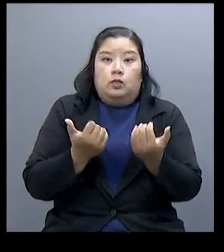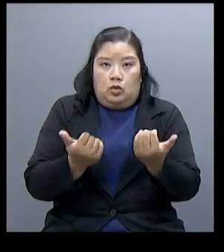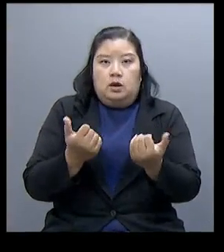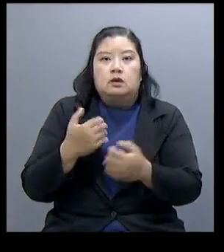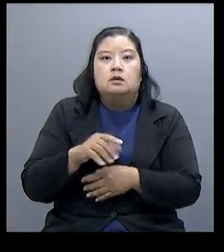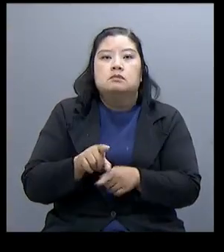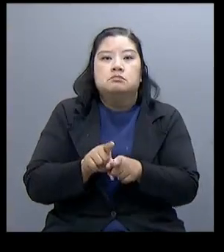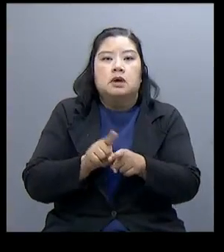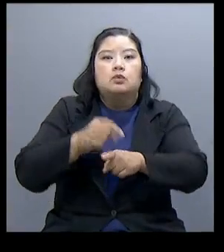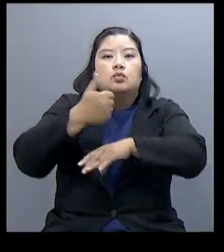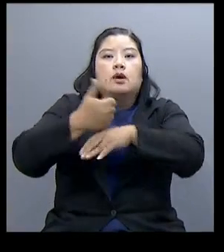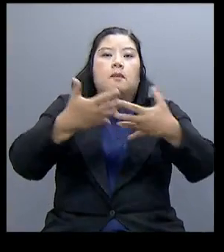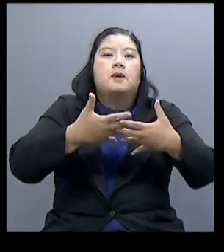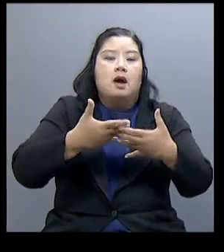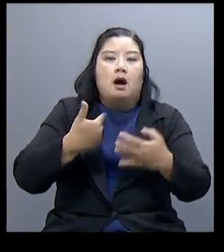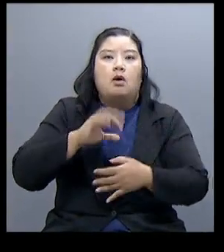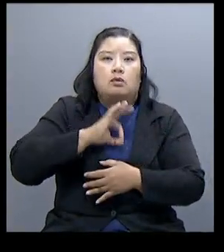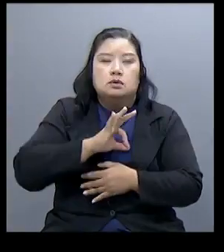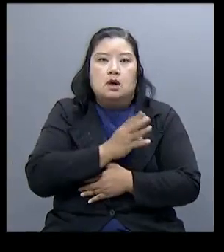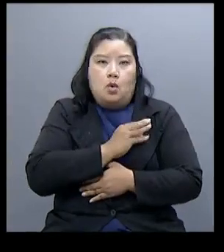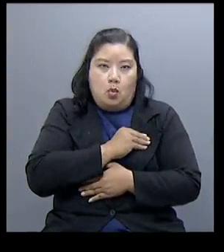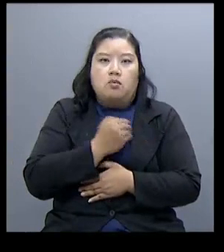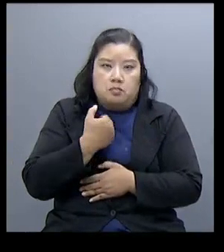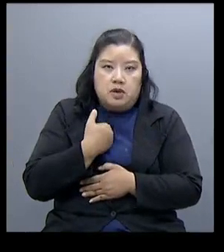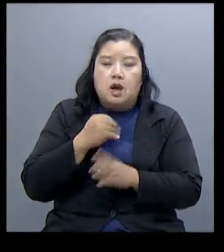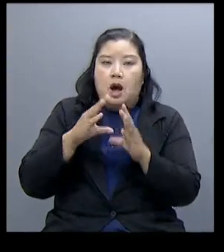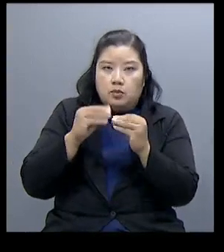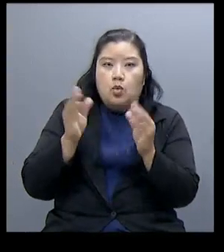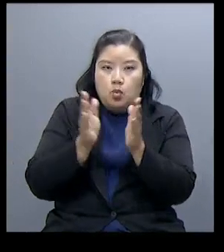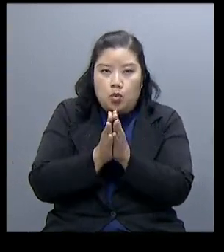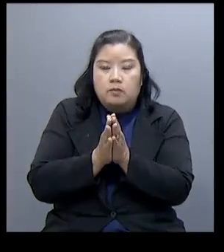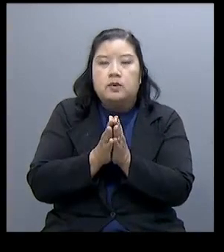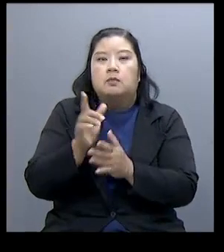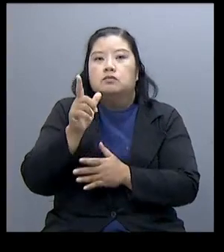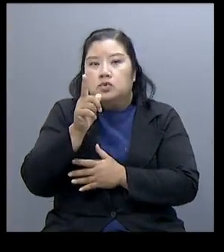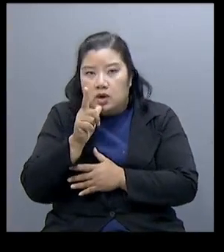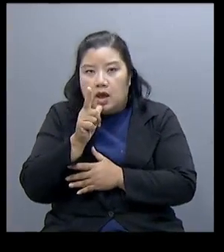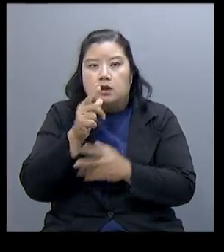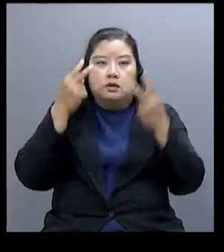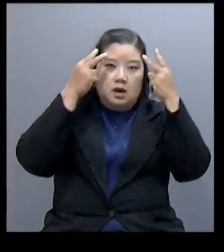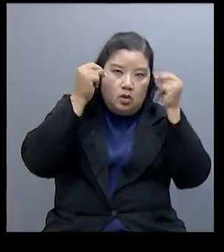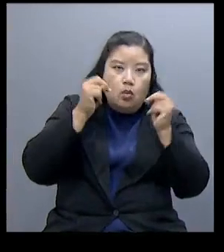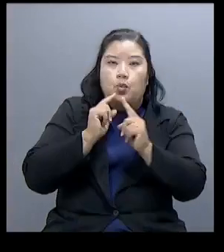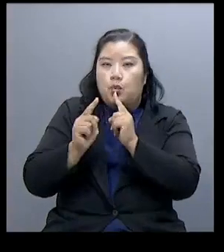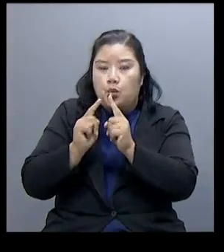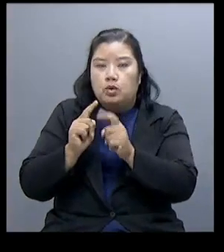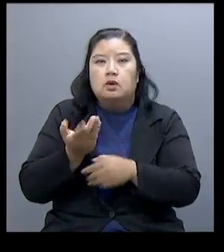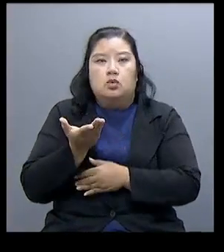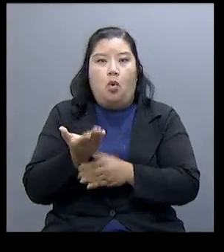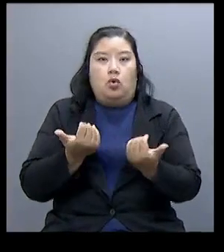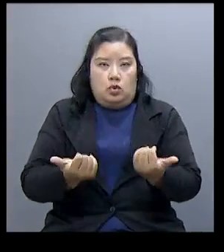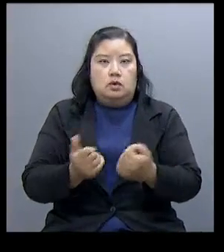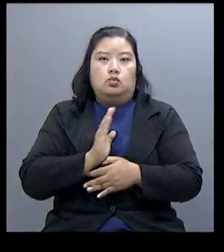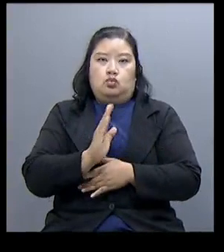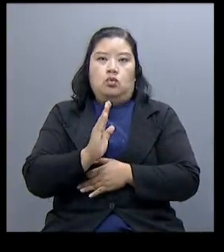ใจและอ้างถึงการหารือกับกษัตริย์จอแดนและนายกรัฐมนตรีเบนจามินเนทันยาฮูโดยย้ำในจุดยืนที่สหรัฐเห็น